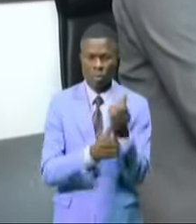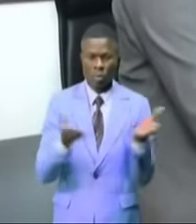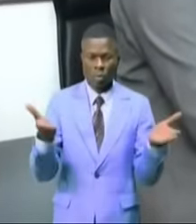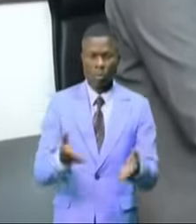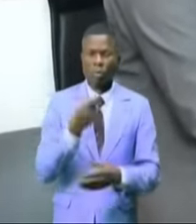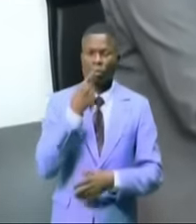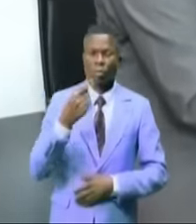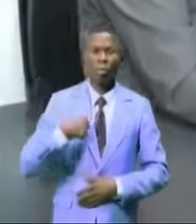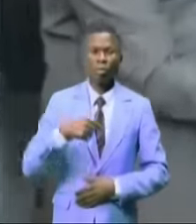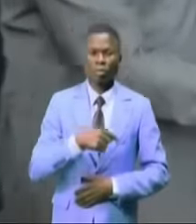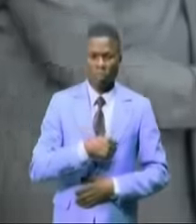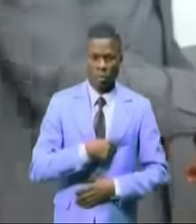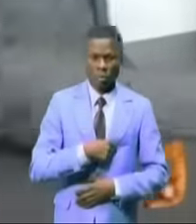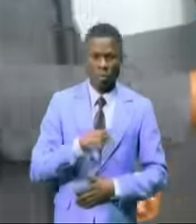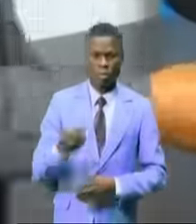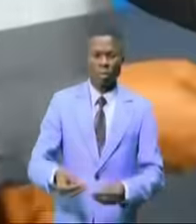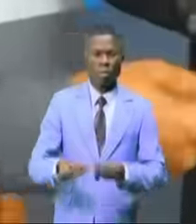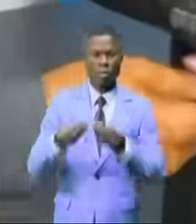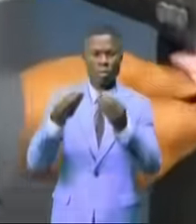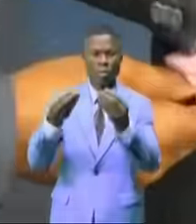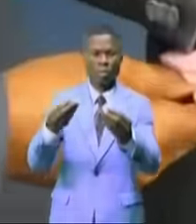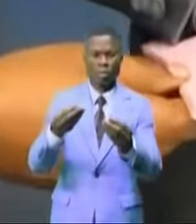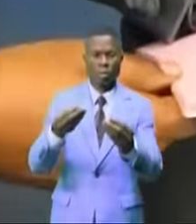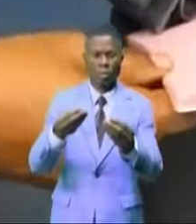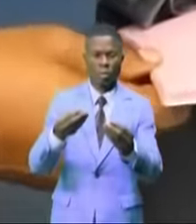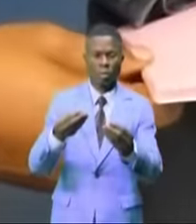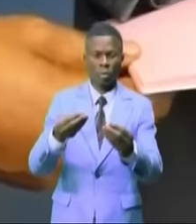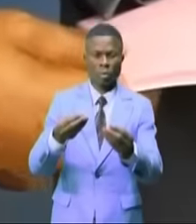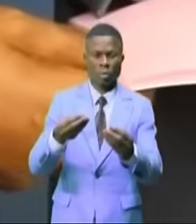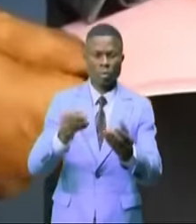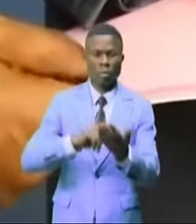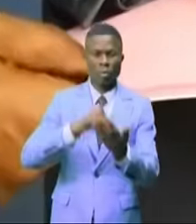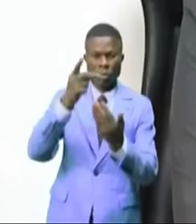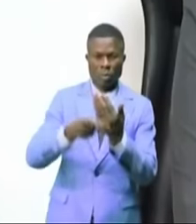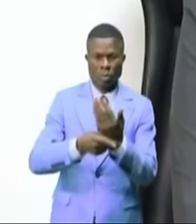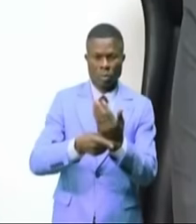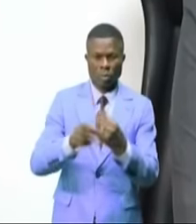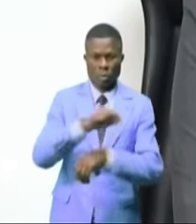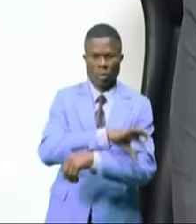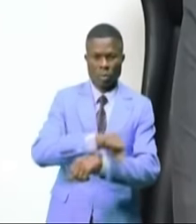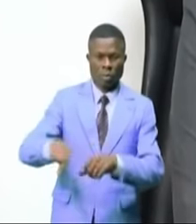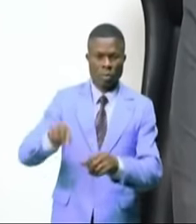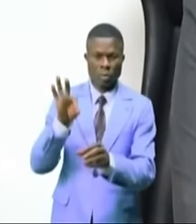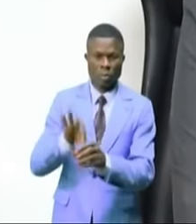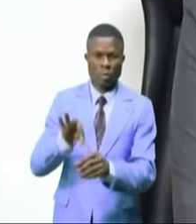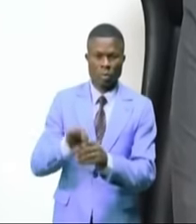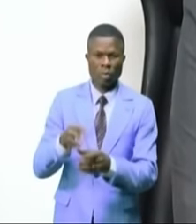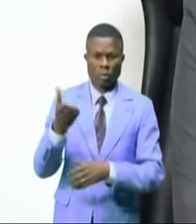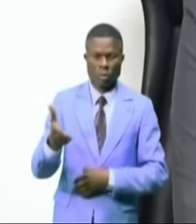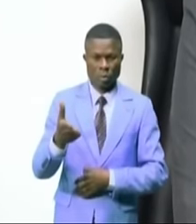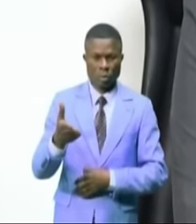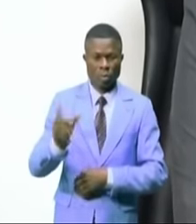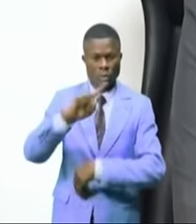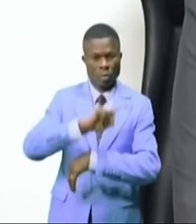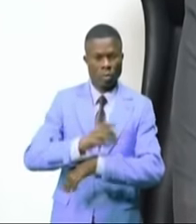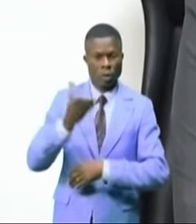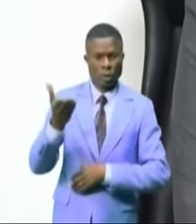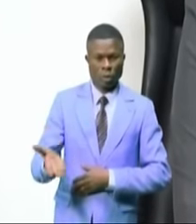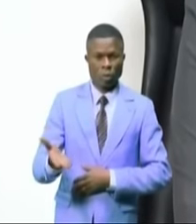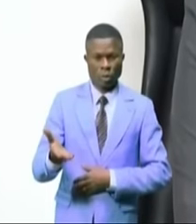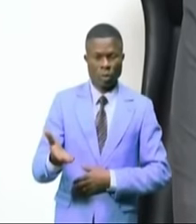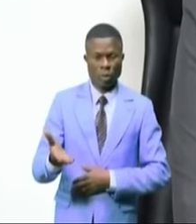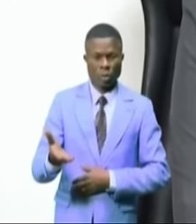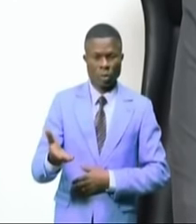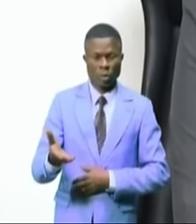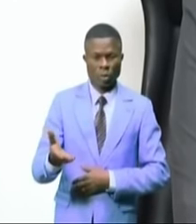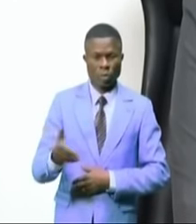dit qu'ils avaient soumis un projet au niveau de la CENI Et à cette occasion, au